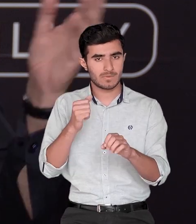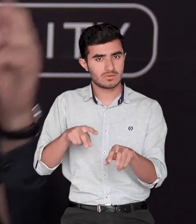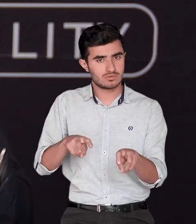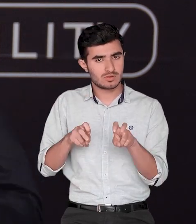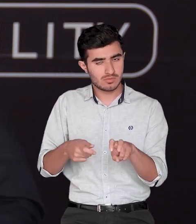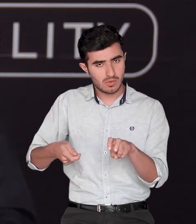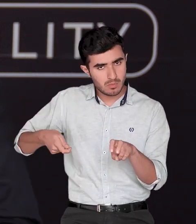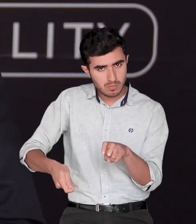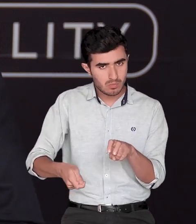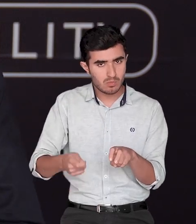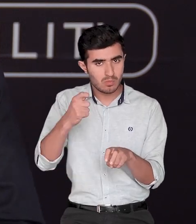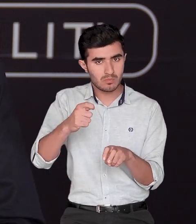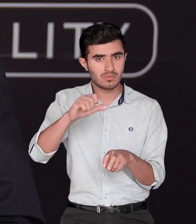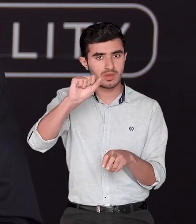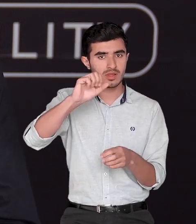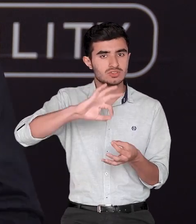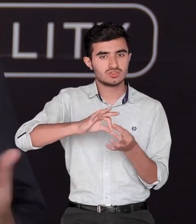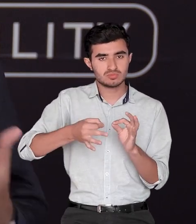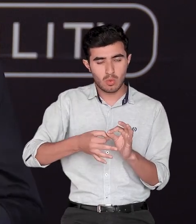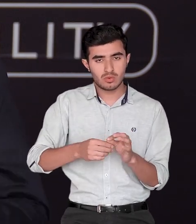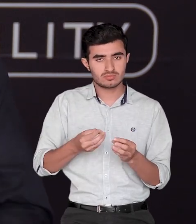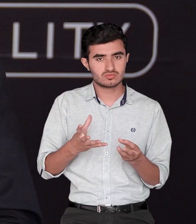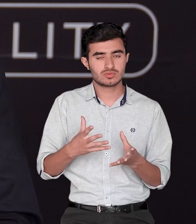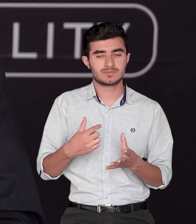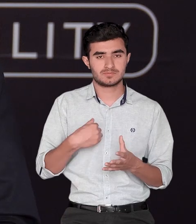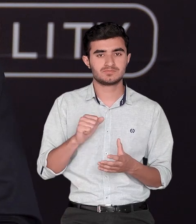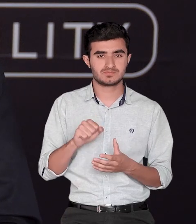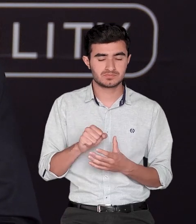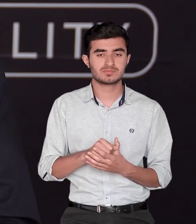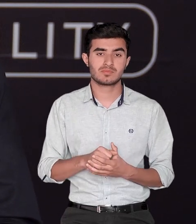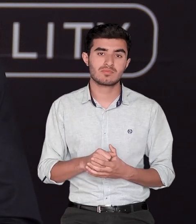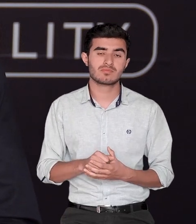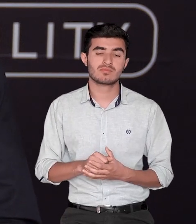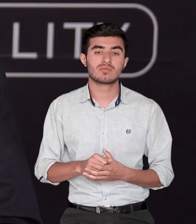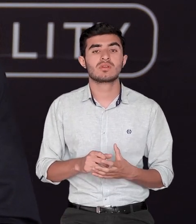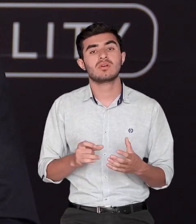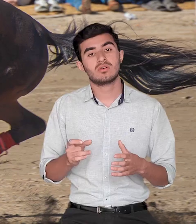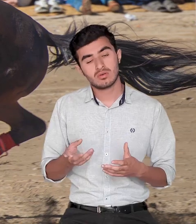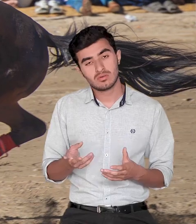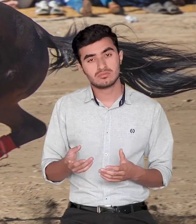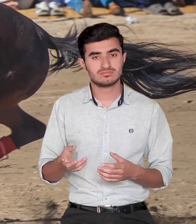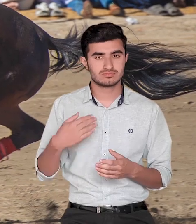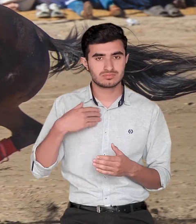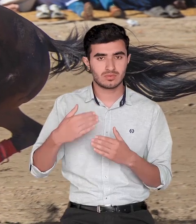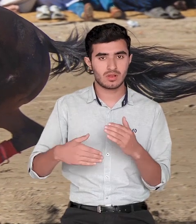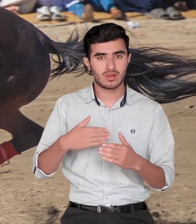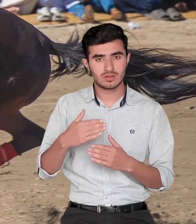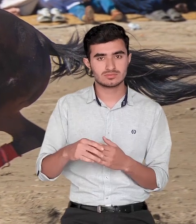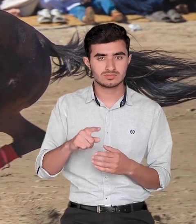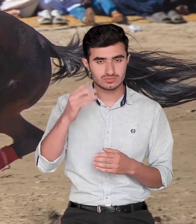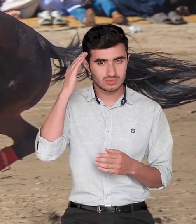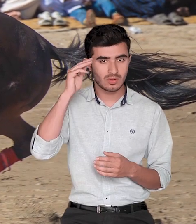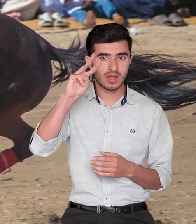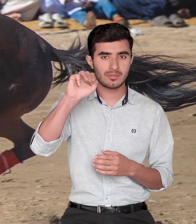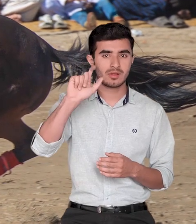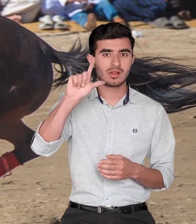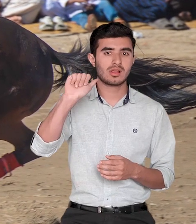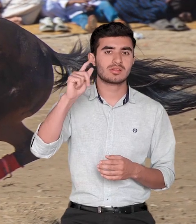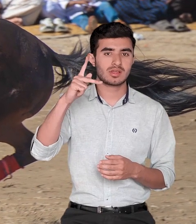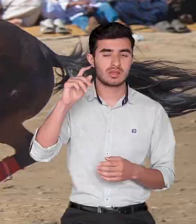फोर्टिस स्टेडियम में, मुझे याद है, हम एज ए स्कूल स्टूडेंट जाया करते थे, तो वहाँ पे नेज़ाबाजी होती थी।